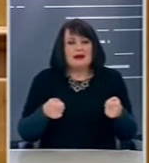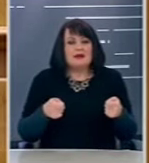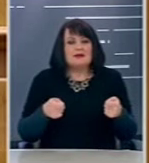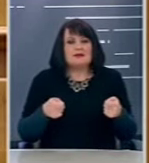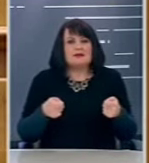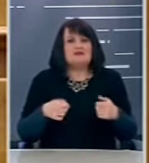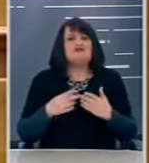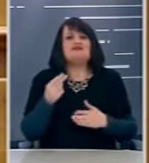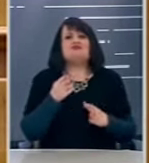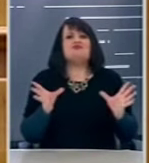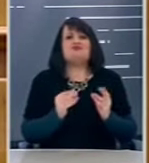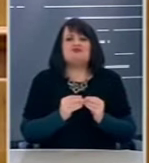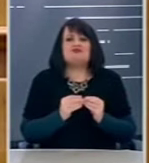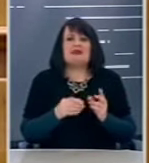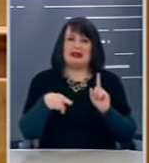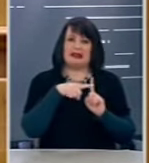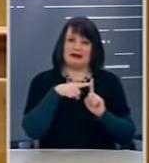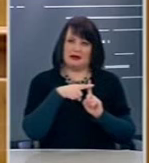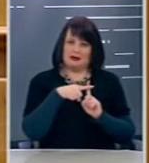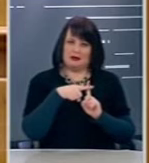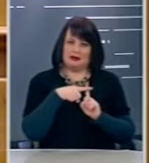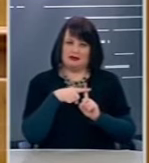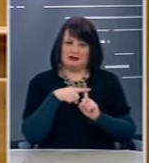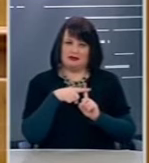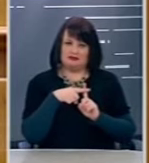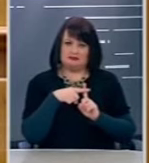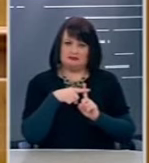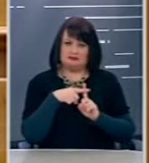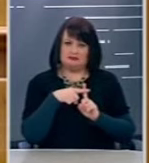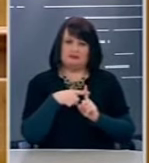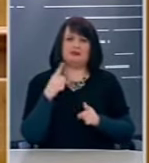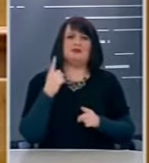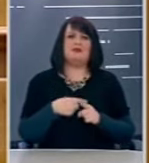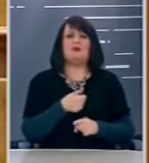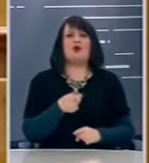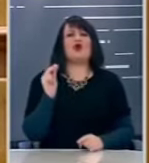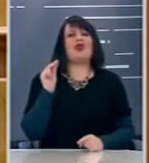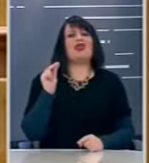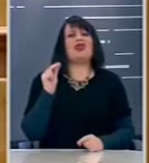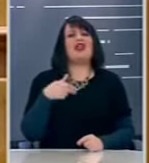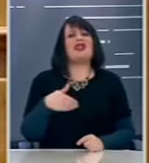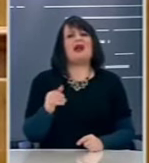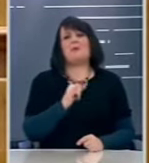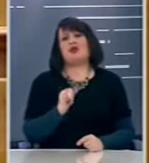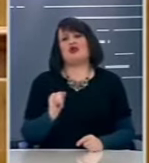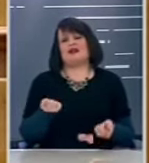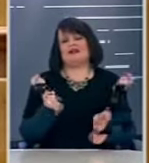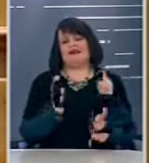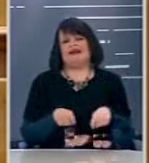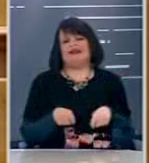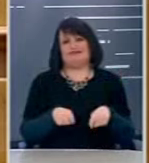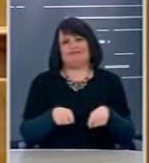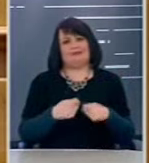και σε ό,τι αφορά τα θετικά θα είναι απλά υποσχέσεις που δεν θα εφαρμοστούν ποτέ.